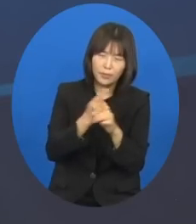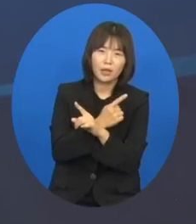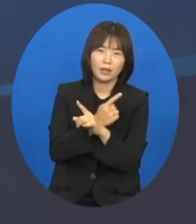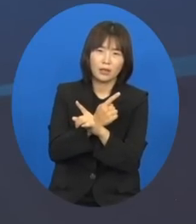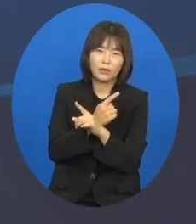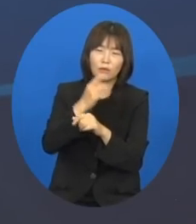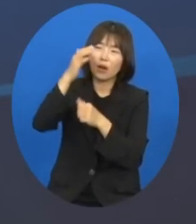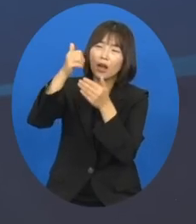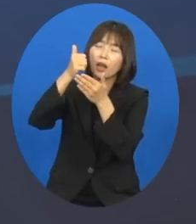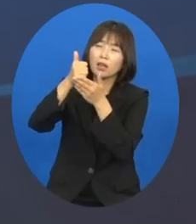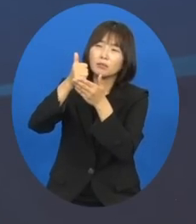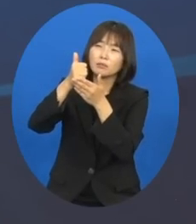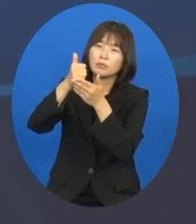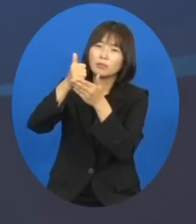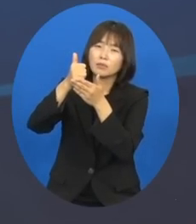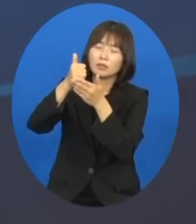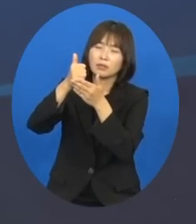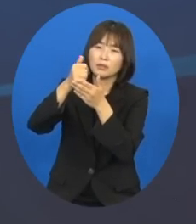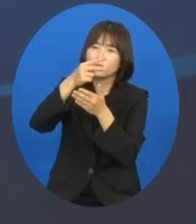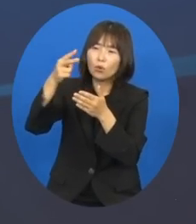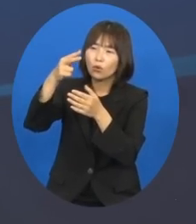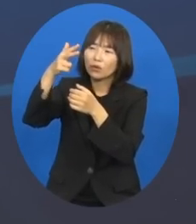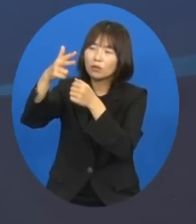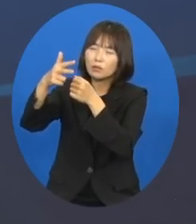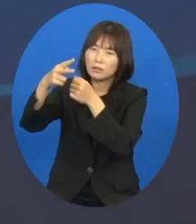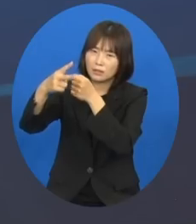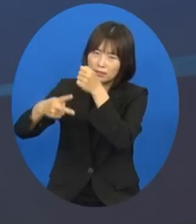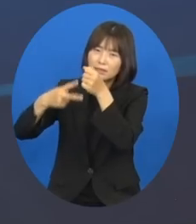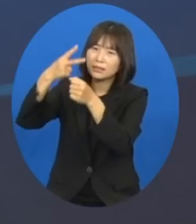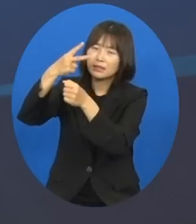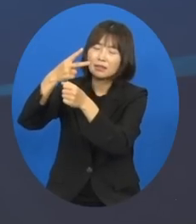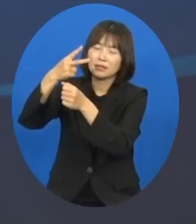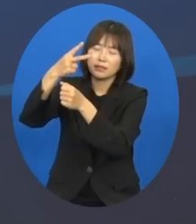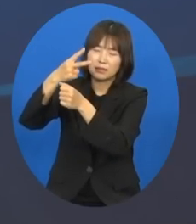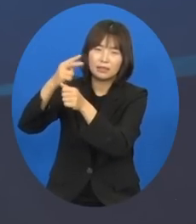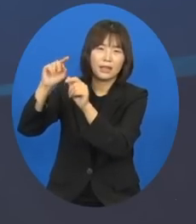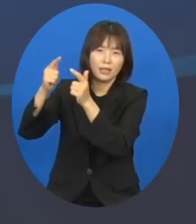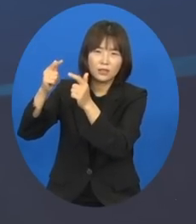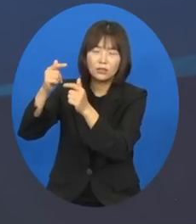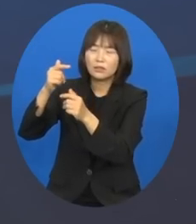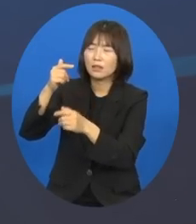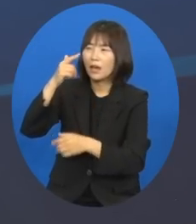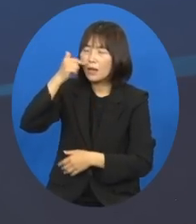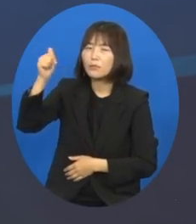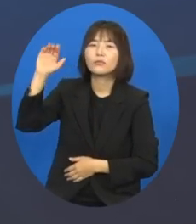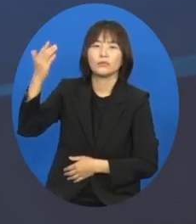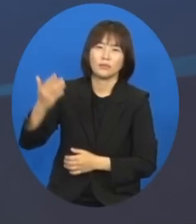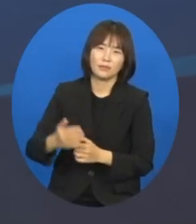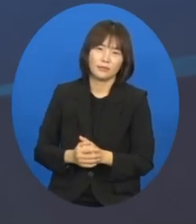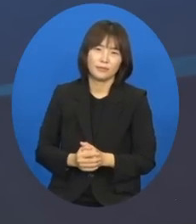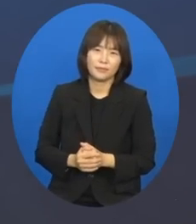거지 어찌 그 아비가 좋은 것으로 자녀에게 주시지 않겠는